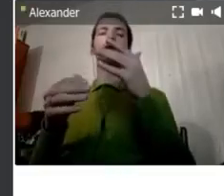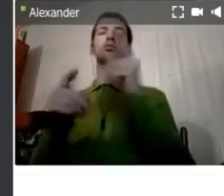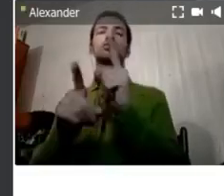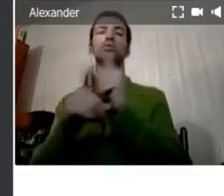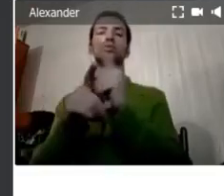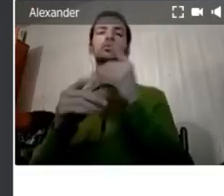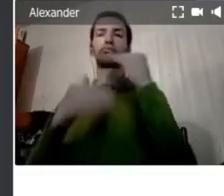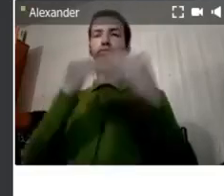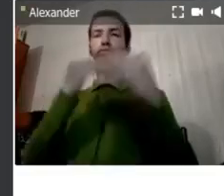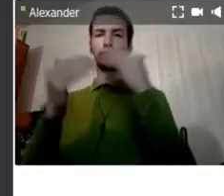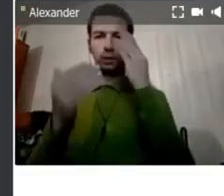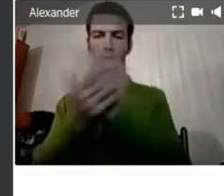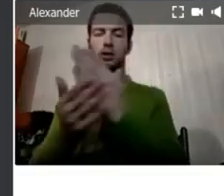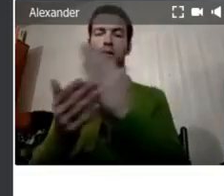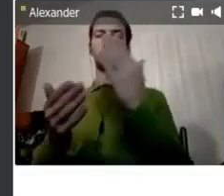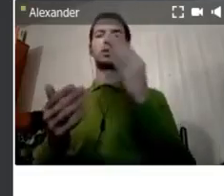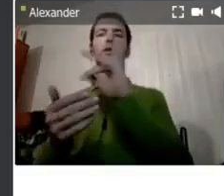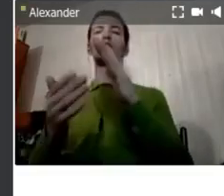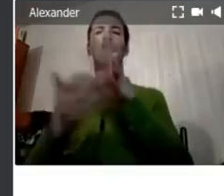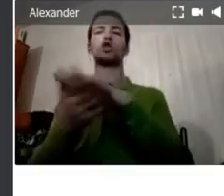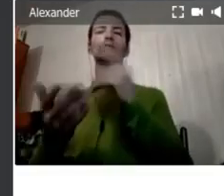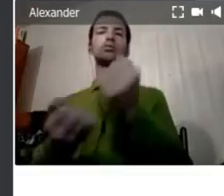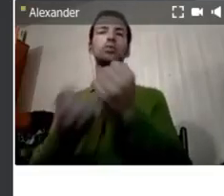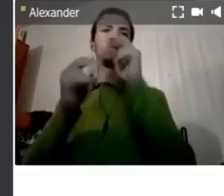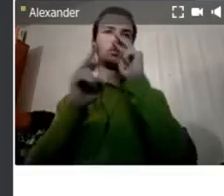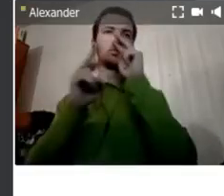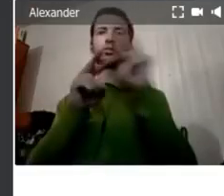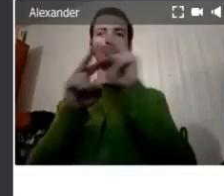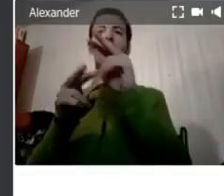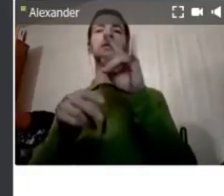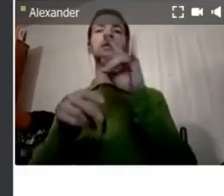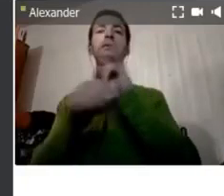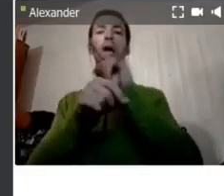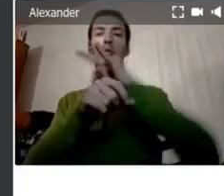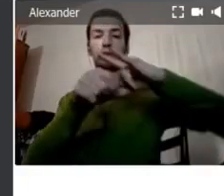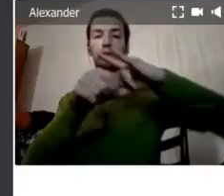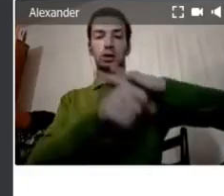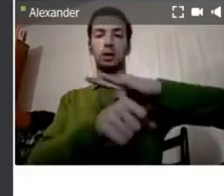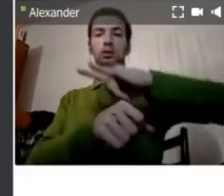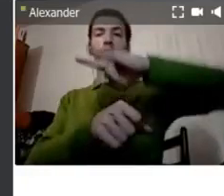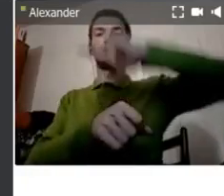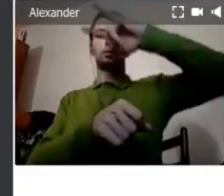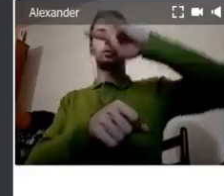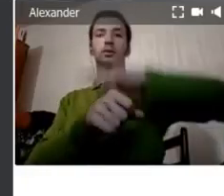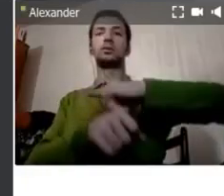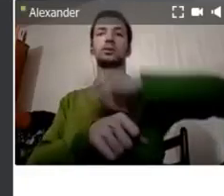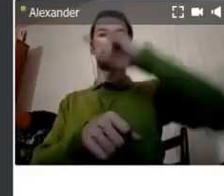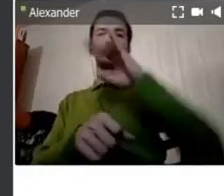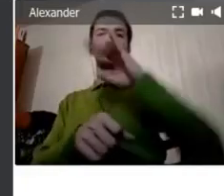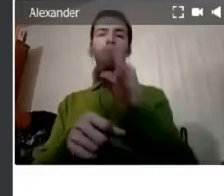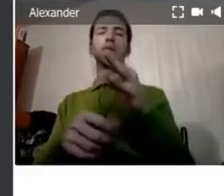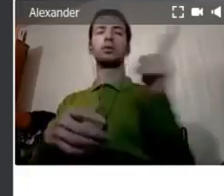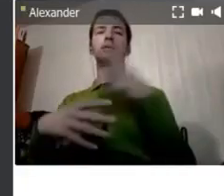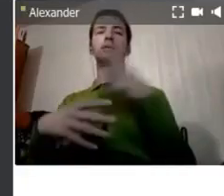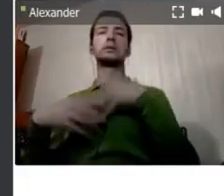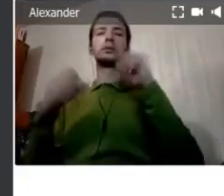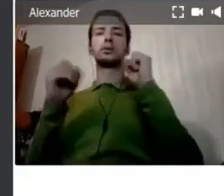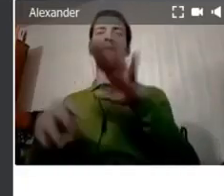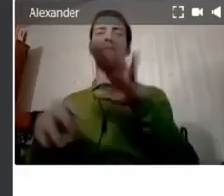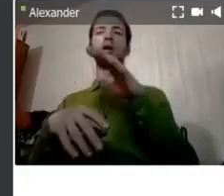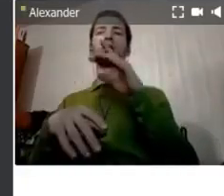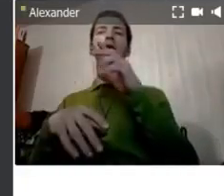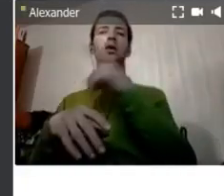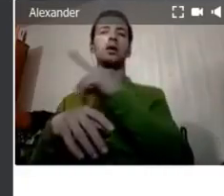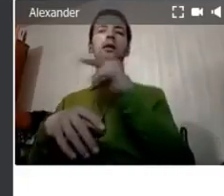да, второй этап, как у нас, я вам сейчас рассказывал, да, первое, заработать деньги, самому стартануть, это самый такой период, ну, для